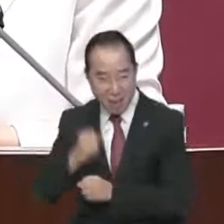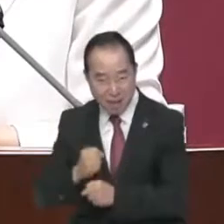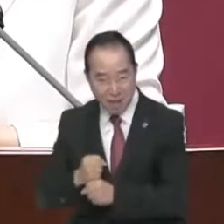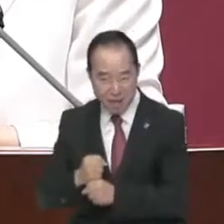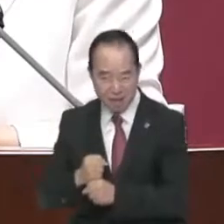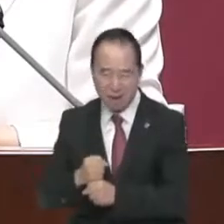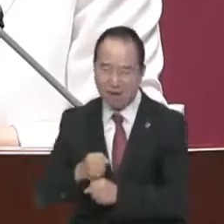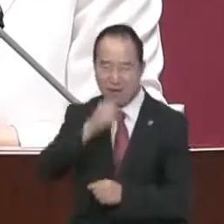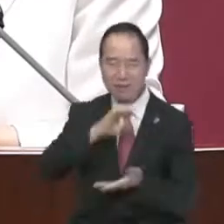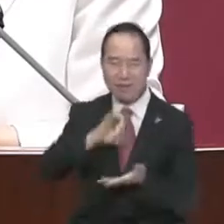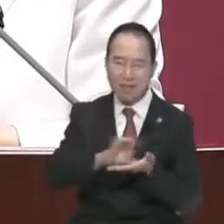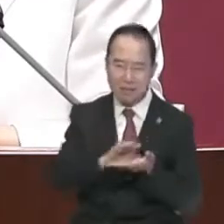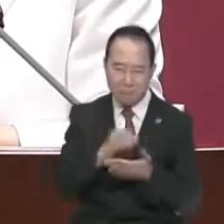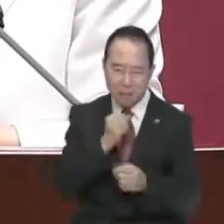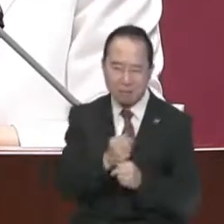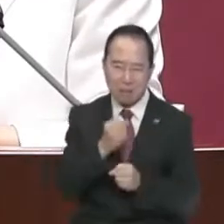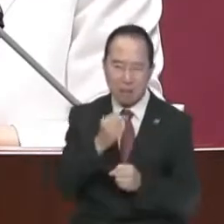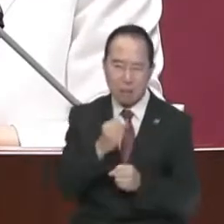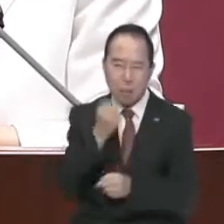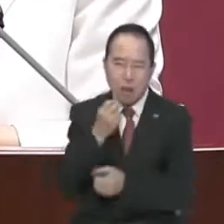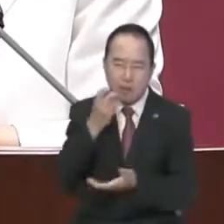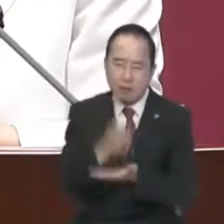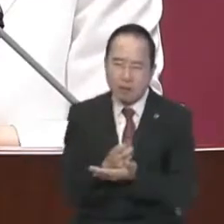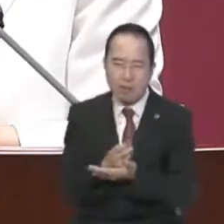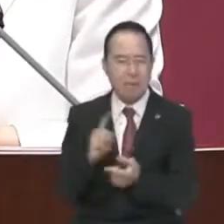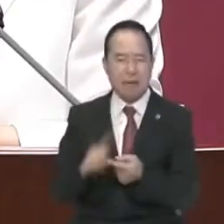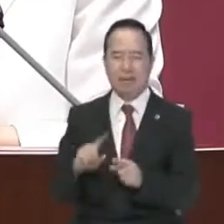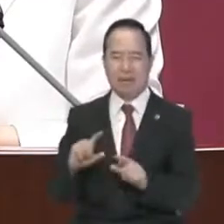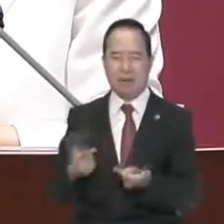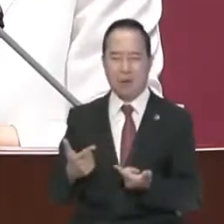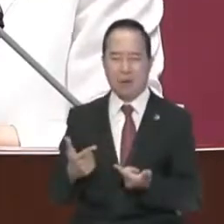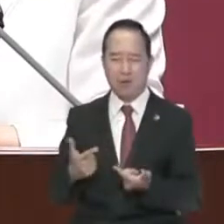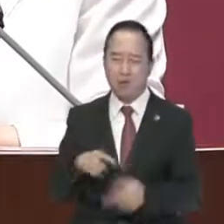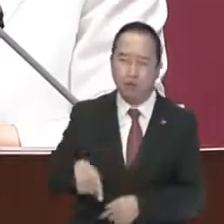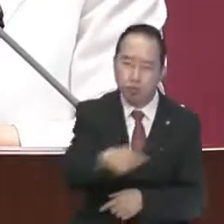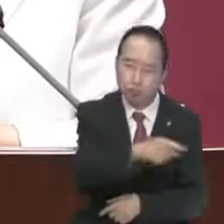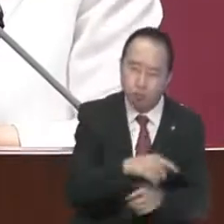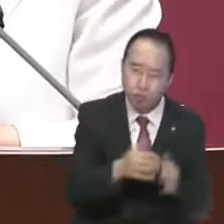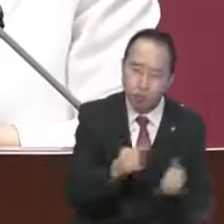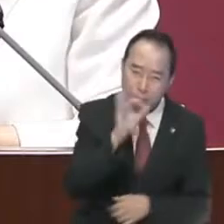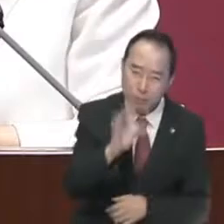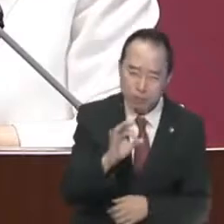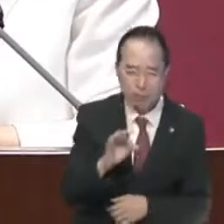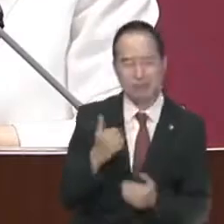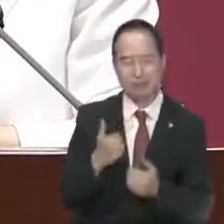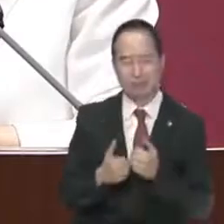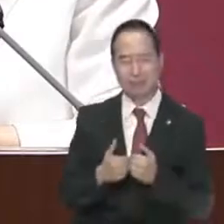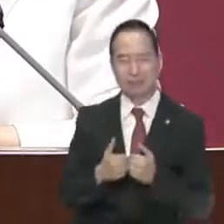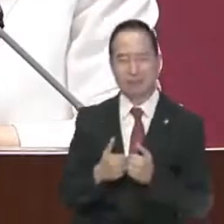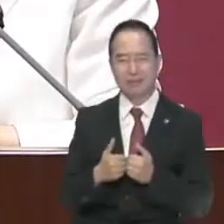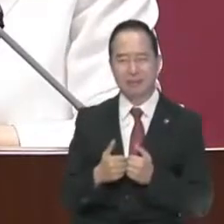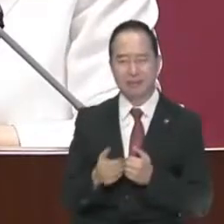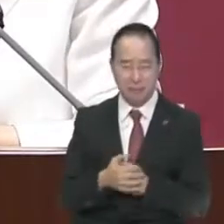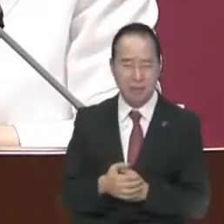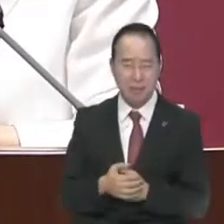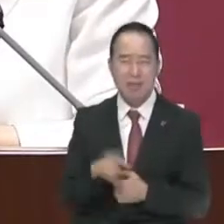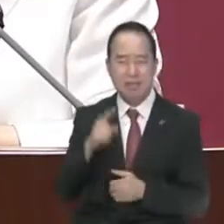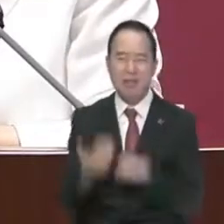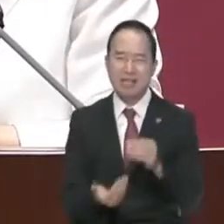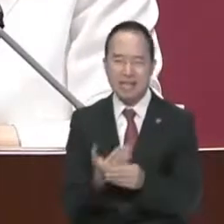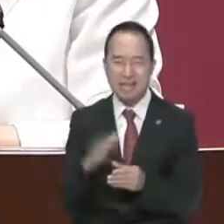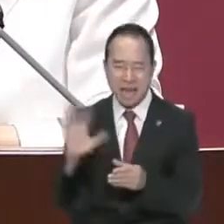원칙에 맞지도 않고 국민적인 지지를 받기도 어렵습니다. 그리고 그런 일이 안 생기도록 국정을 운영을